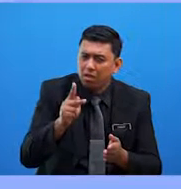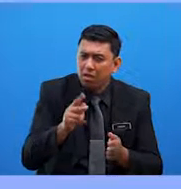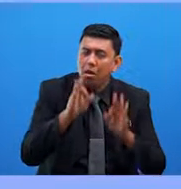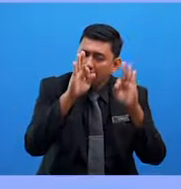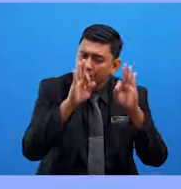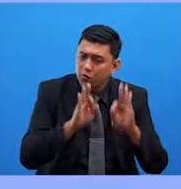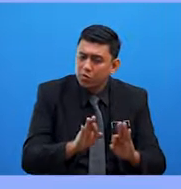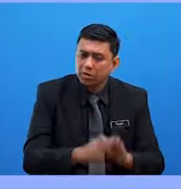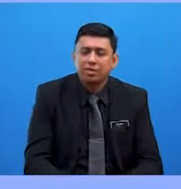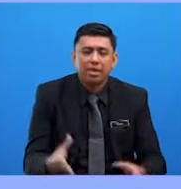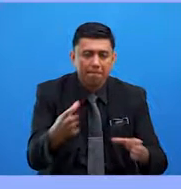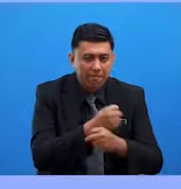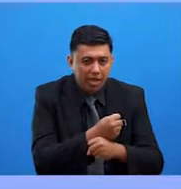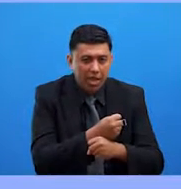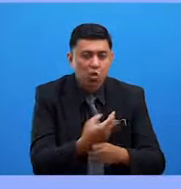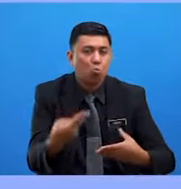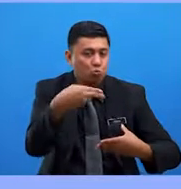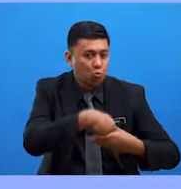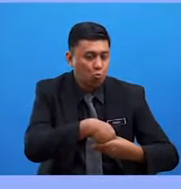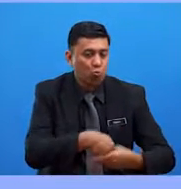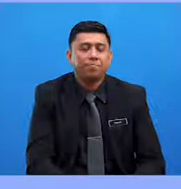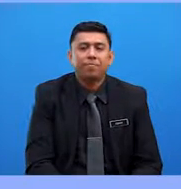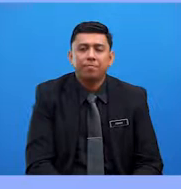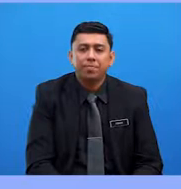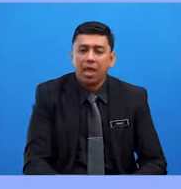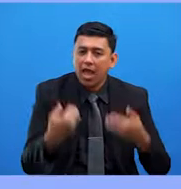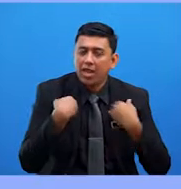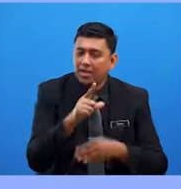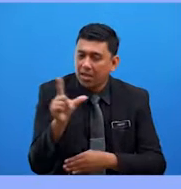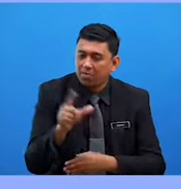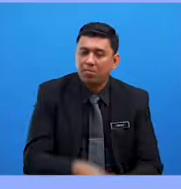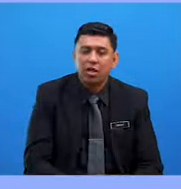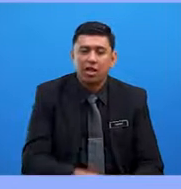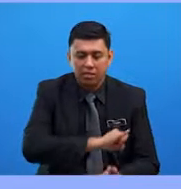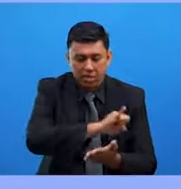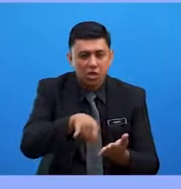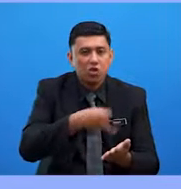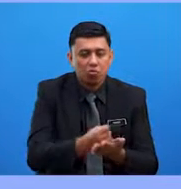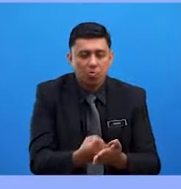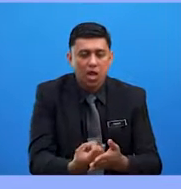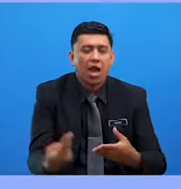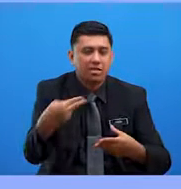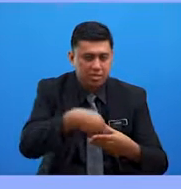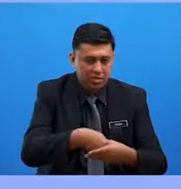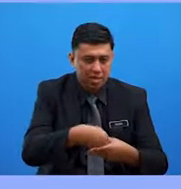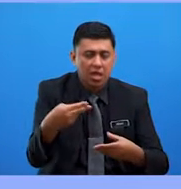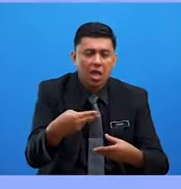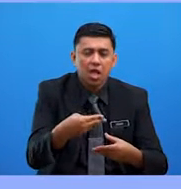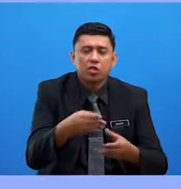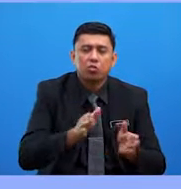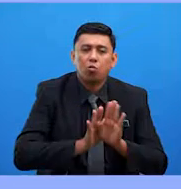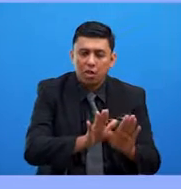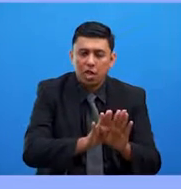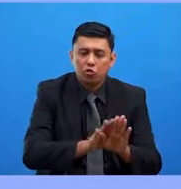untuk mendapatkan untung? Formula untung adalah jumlah hasil tolak jumlah